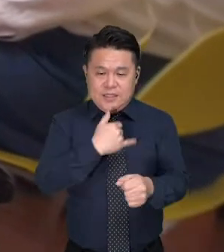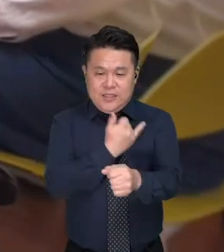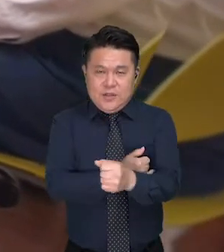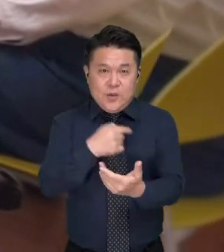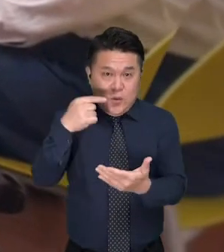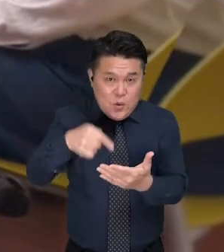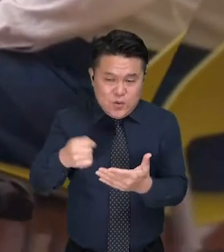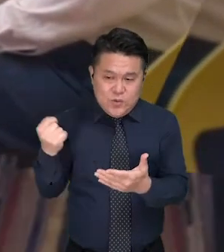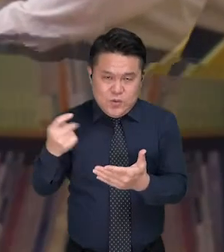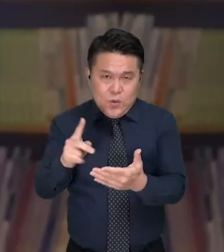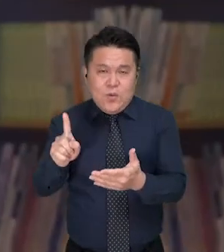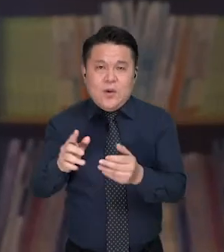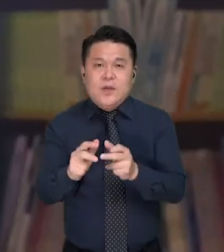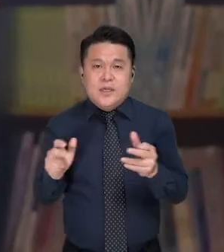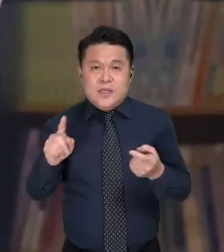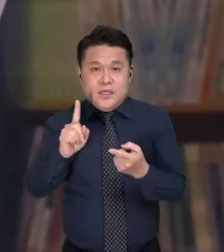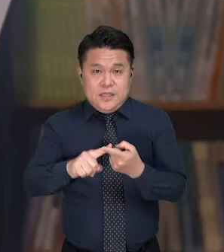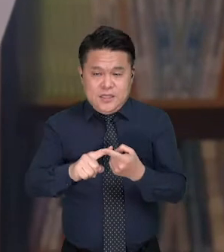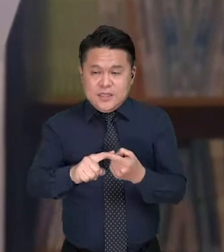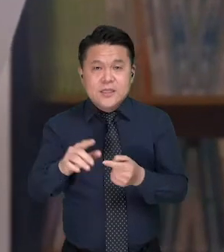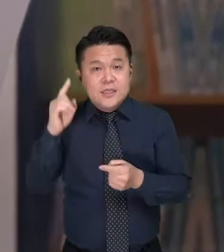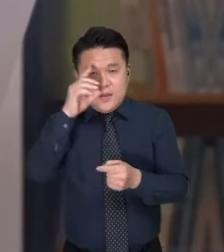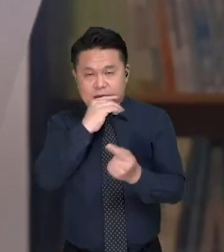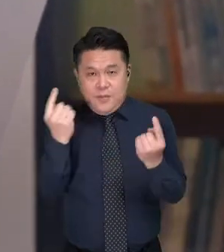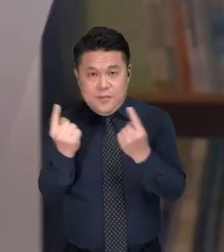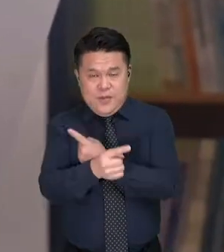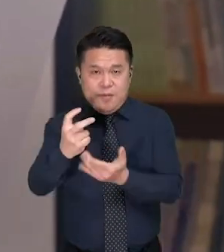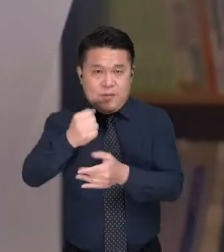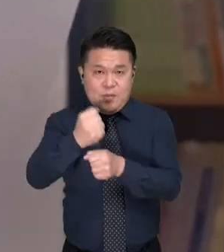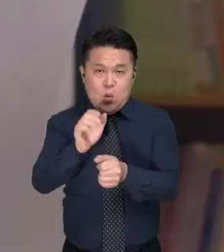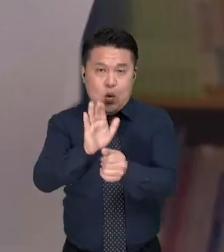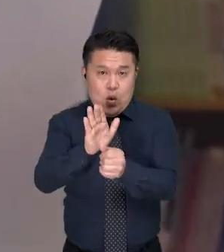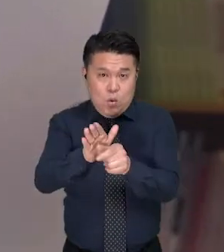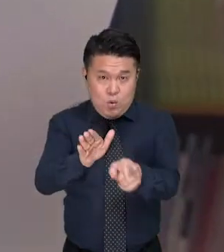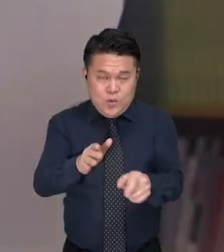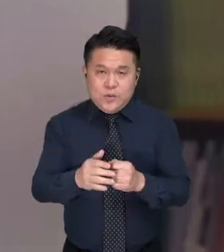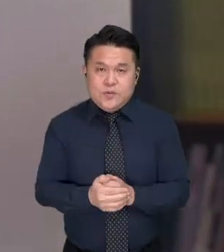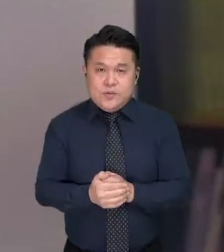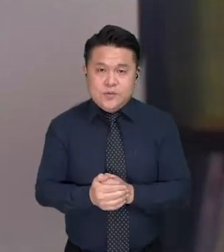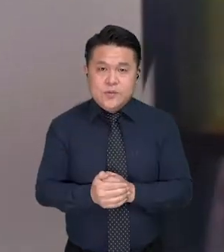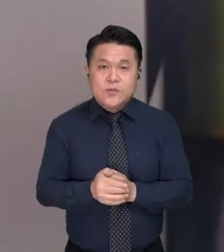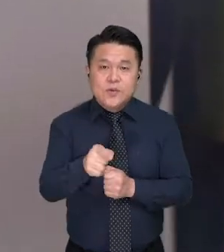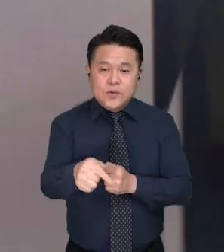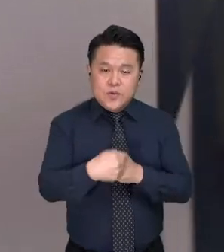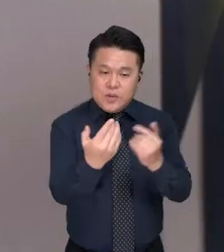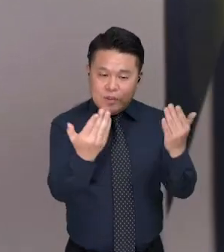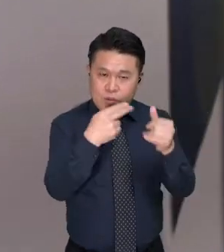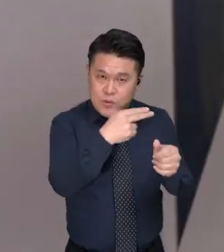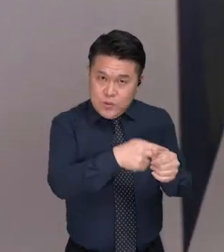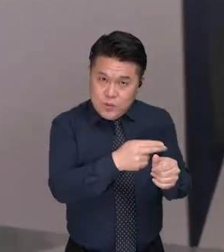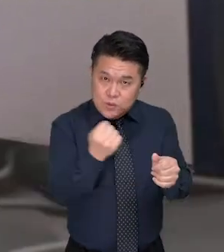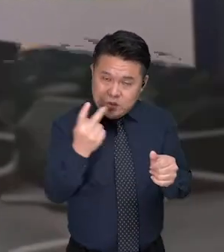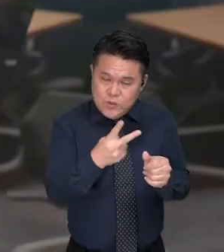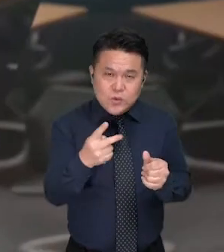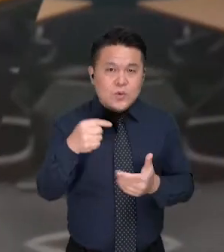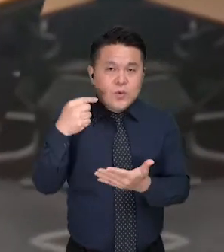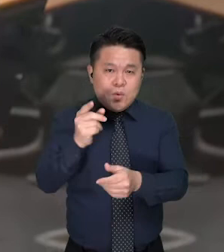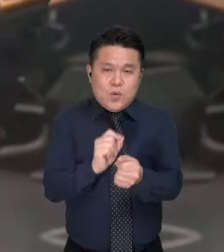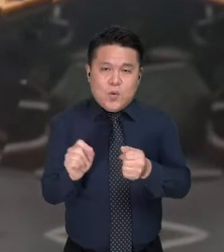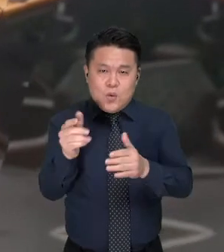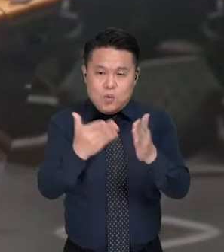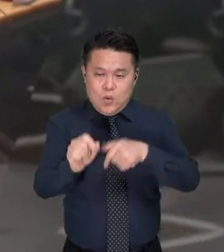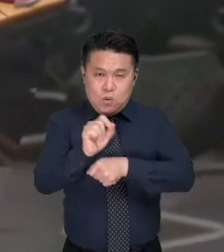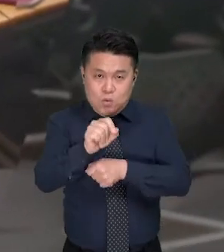장애인식 개선 입법 지원 사업을 진행하였습니다. 이 사업은 우간다 캄팔라의 초등학교 교원과